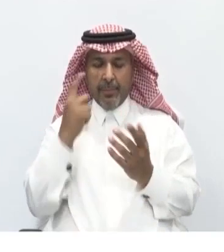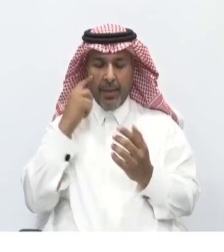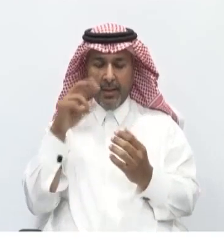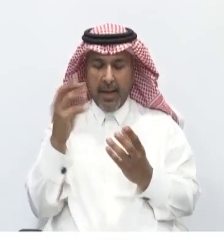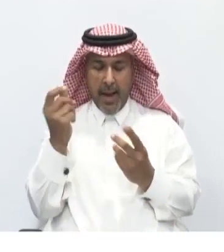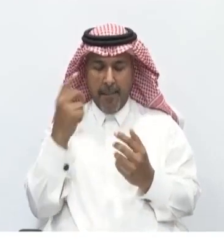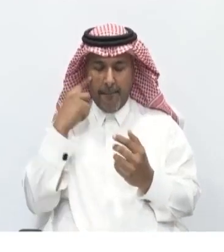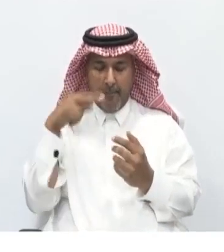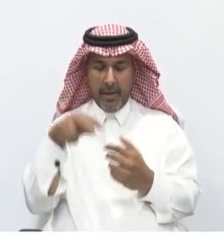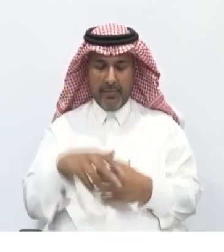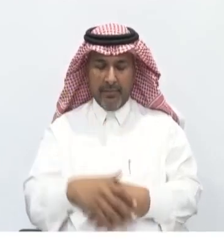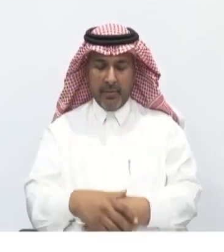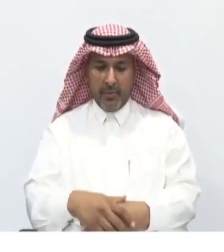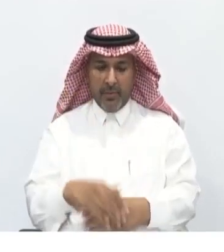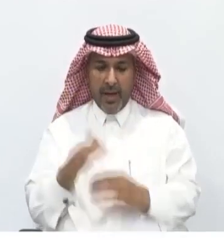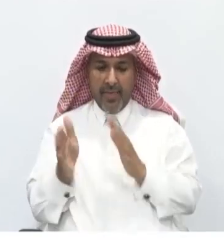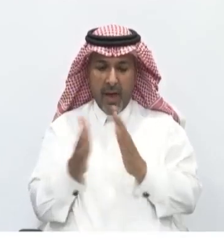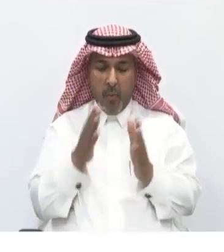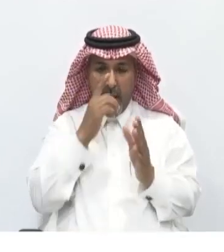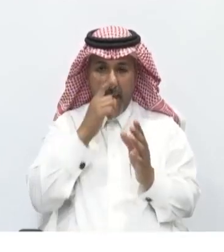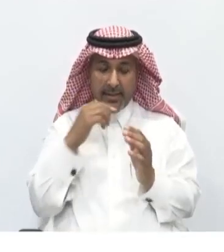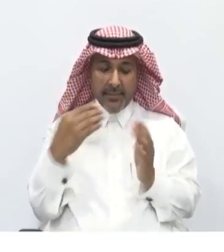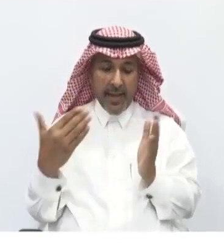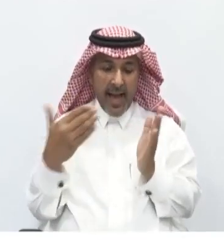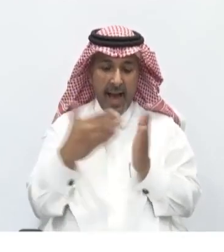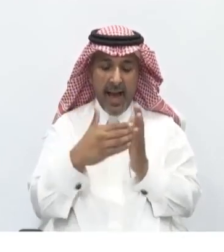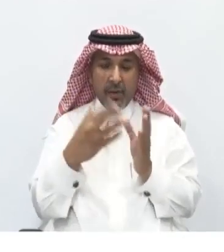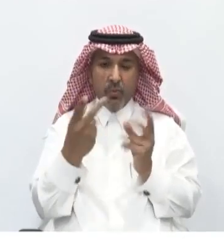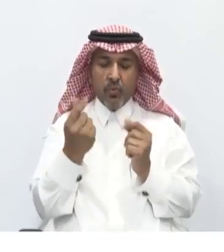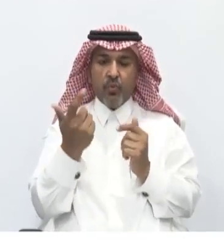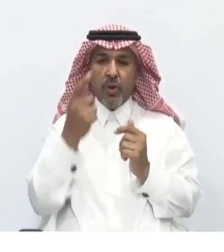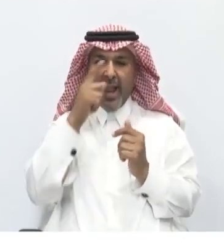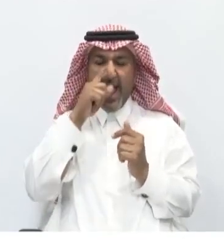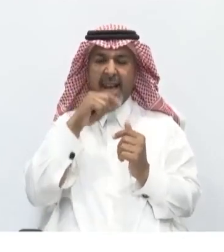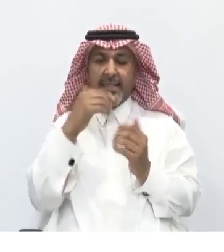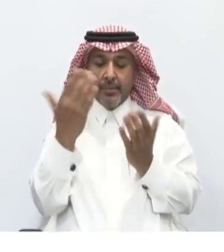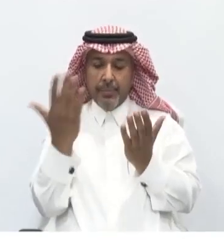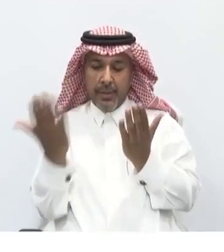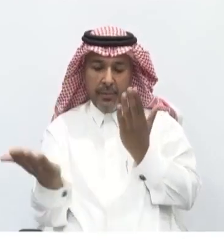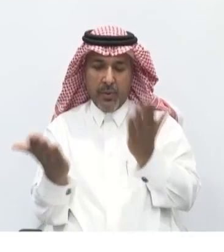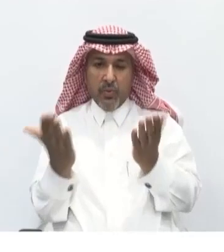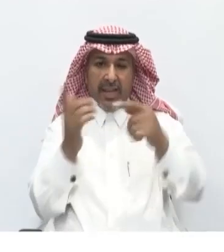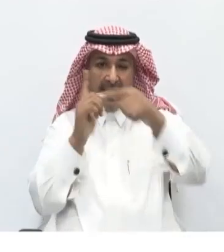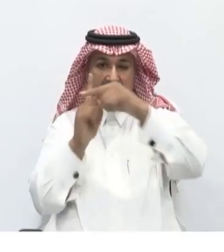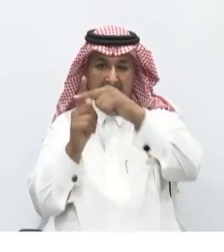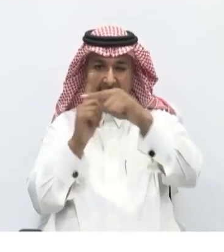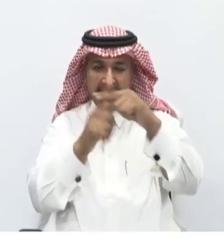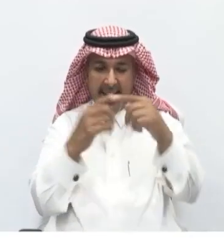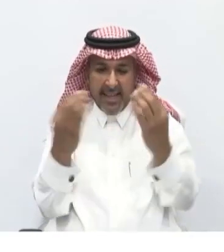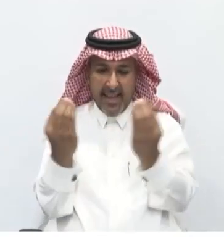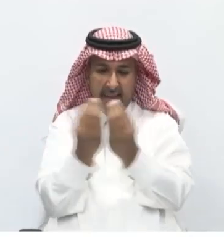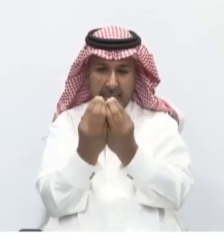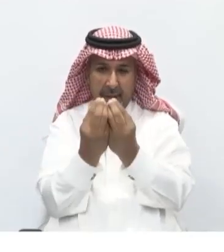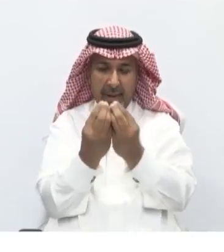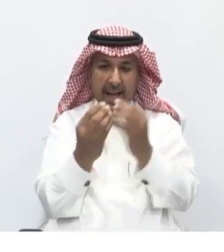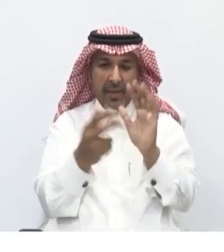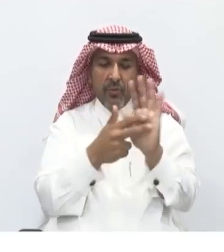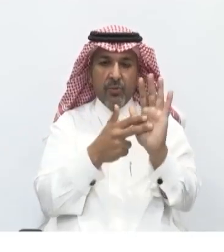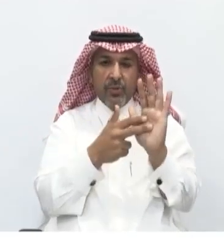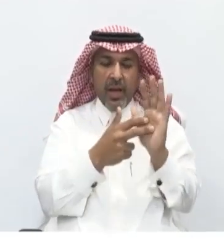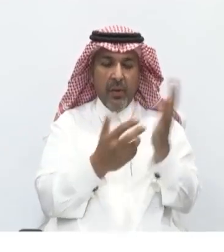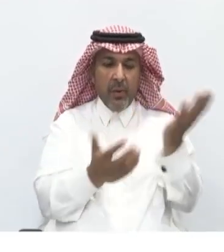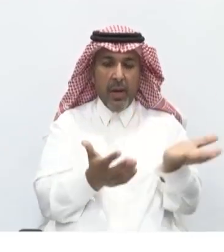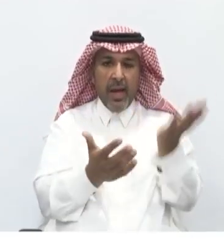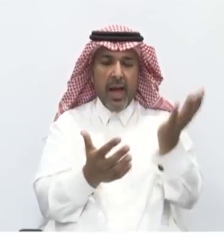التفاعل لذا فان مجموع كتل المواد المتفاعله يساوي مجموع كتل المواد الناتجه